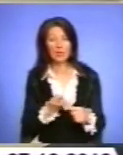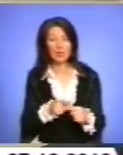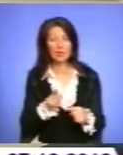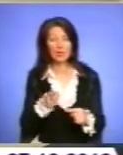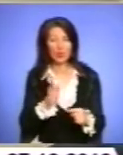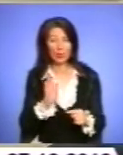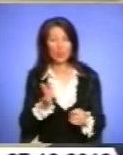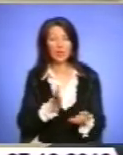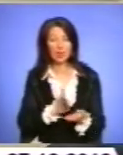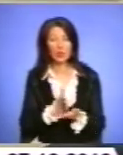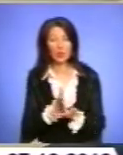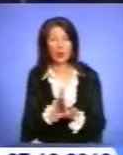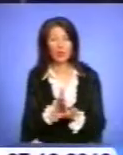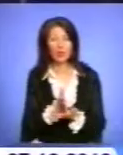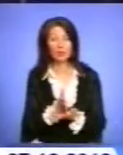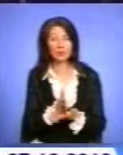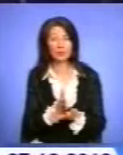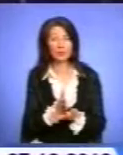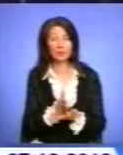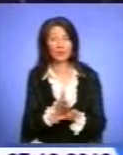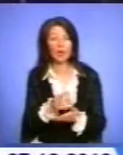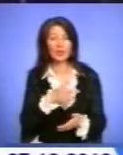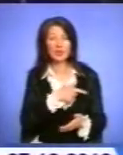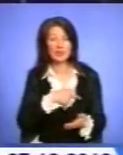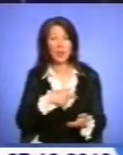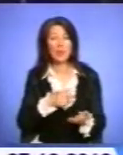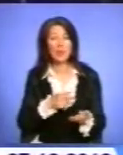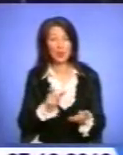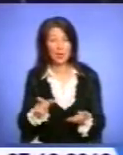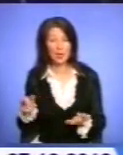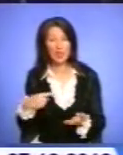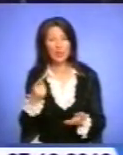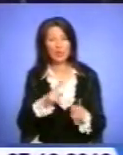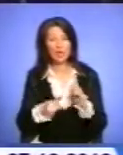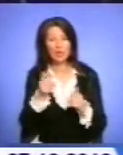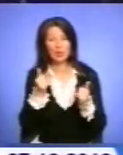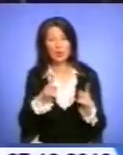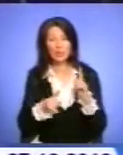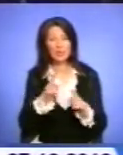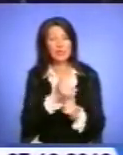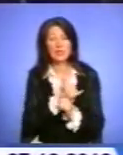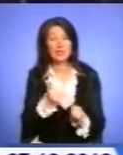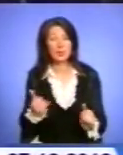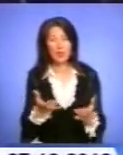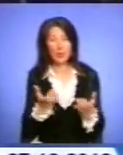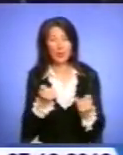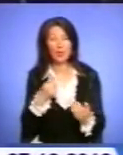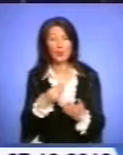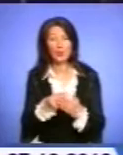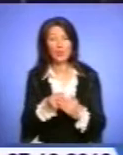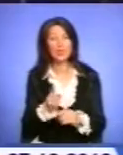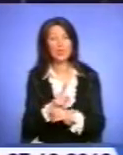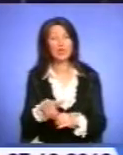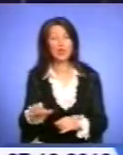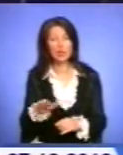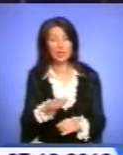буде спрямований. Депутати обласної ради на сьогоднішньому засіданні не змогли прийняти бюджет